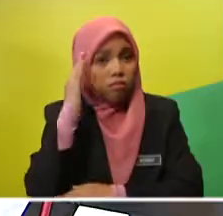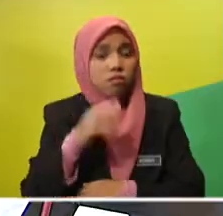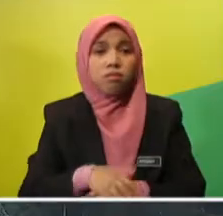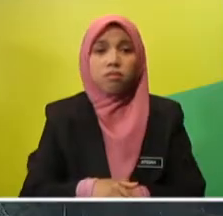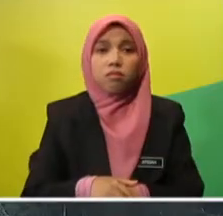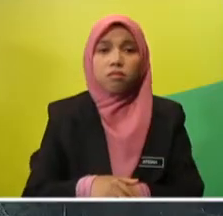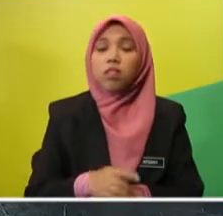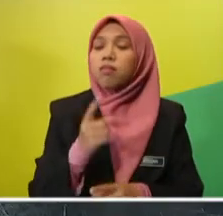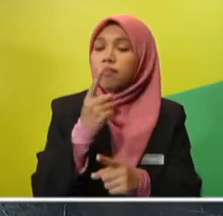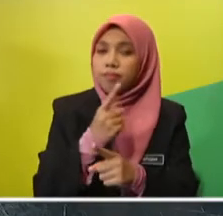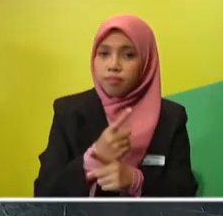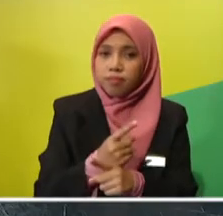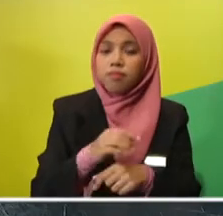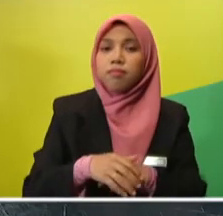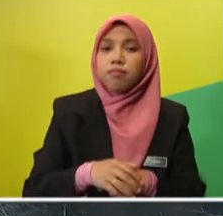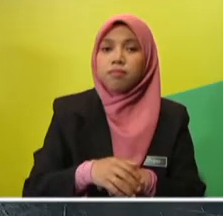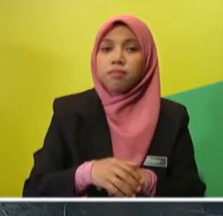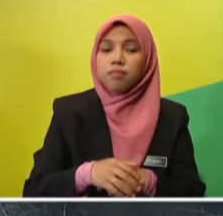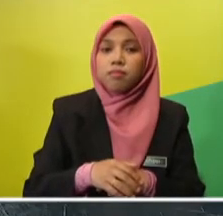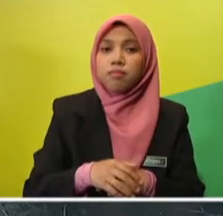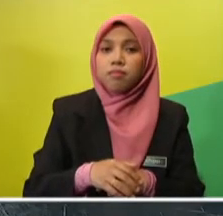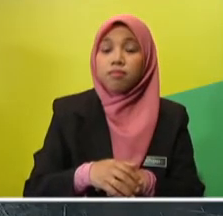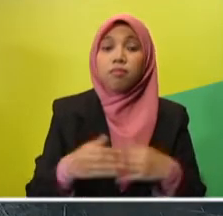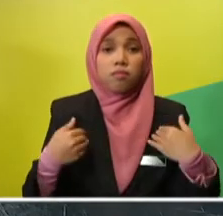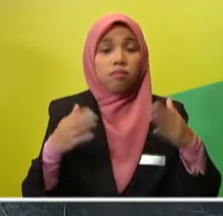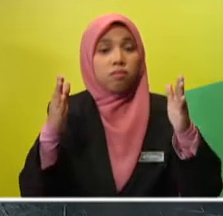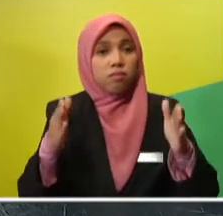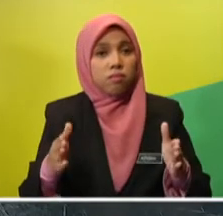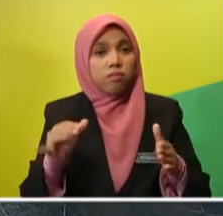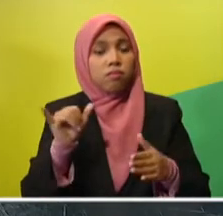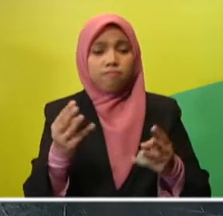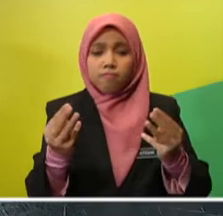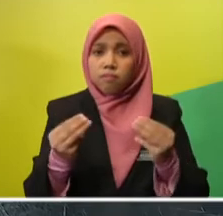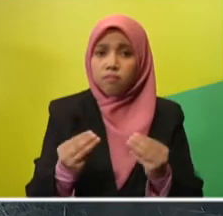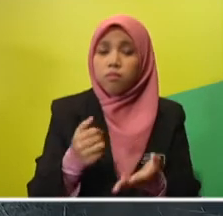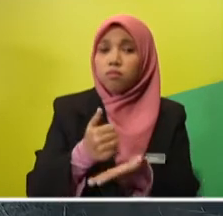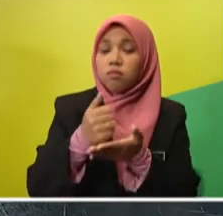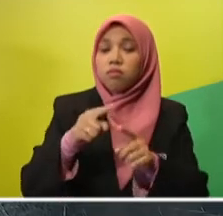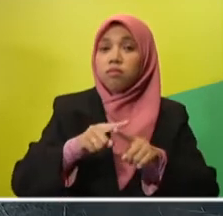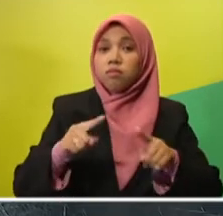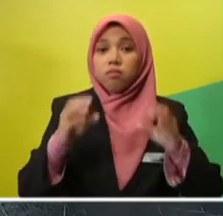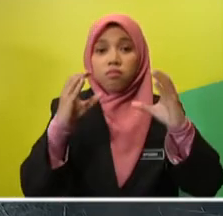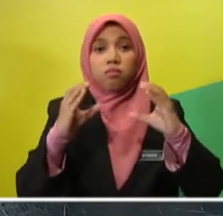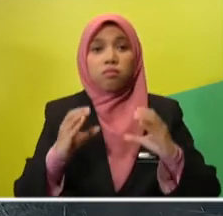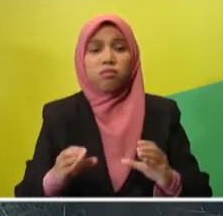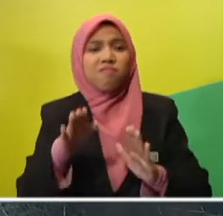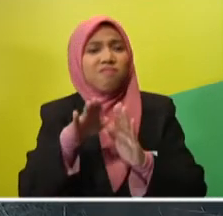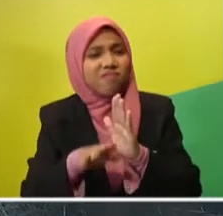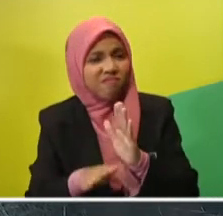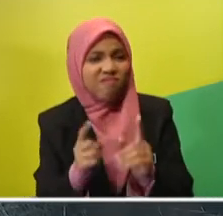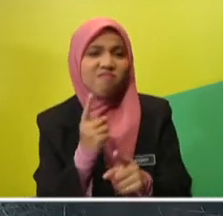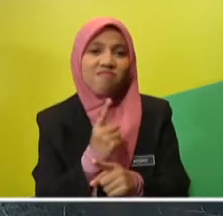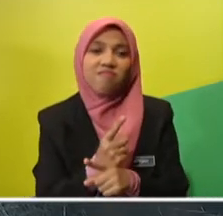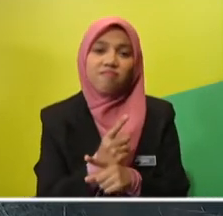kadang-kadang niat sesetengah kita ni memang sangat baik nak membantu, tapi mungkin caranya tidak kena dan kita tidak faham dengan prosedur yang sepatutnya